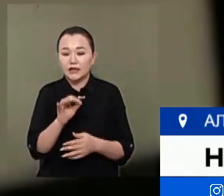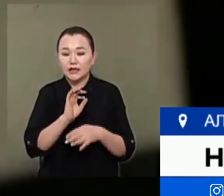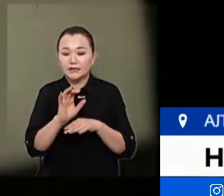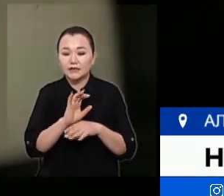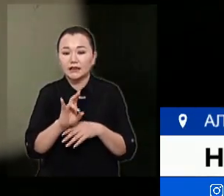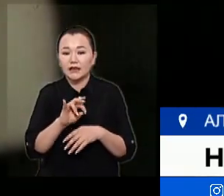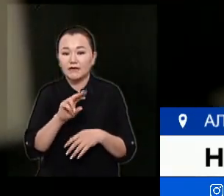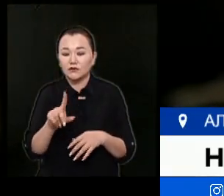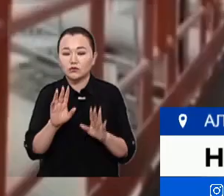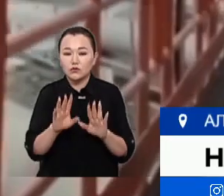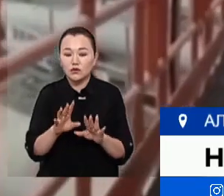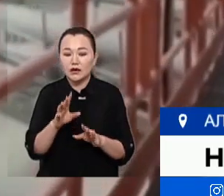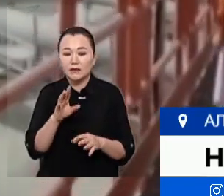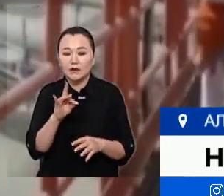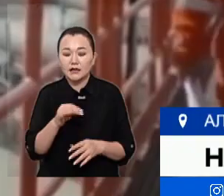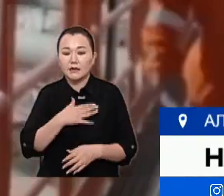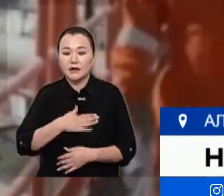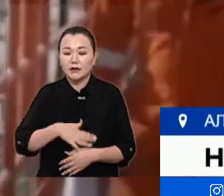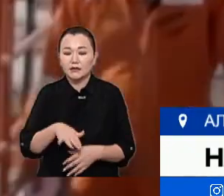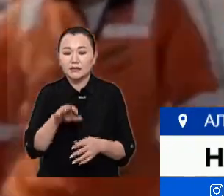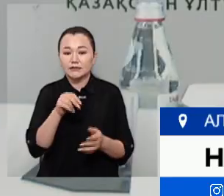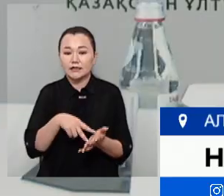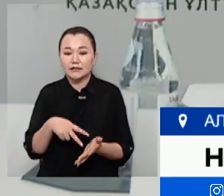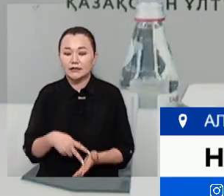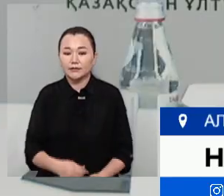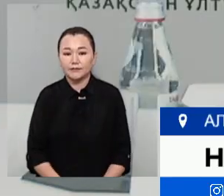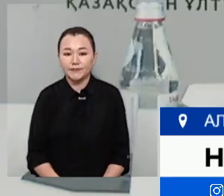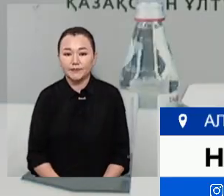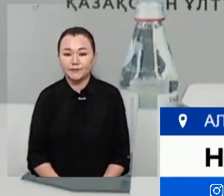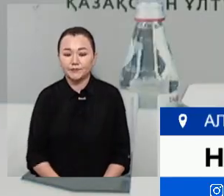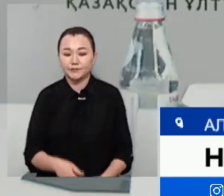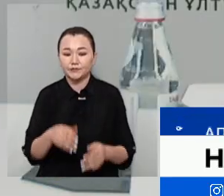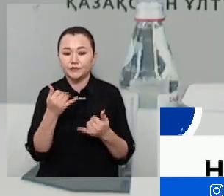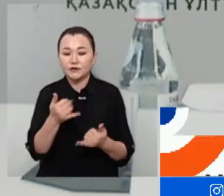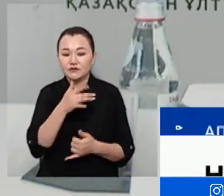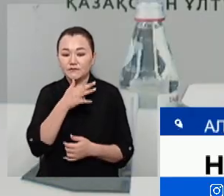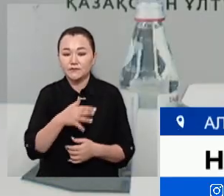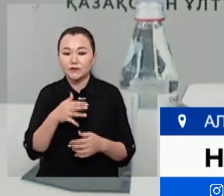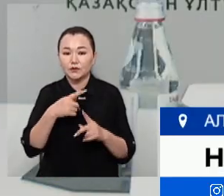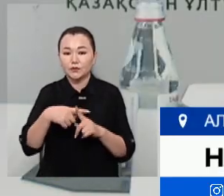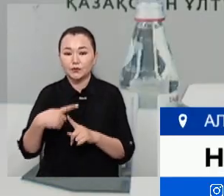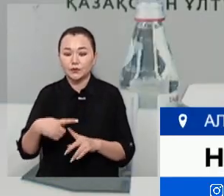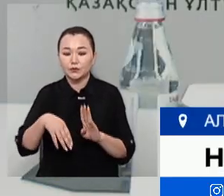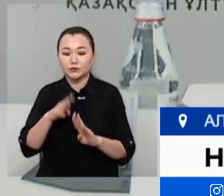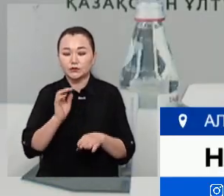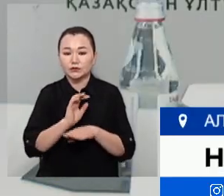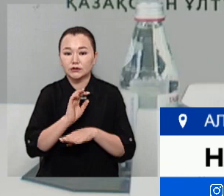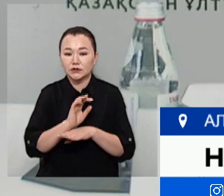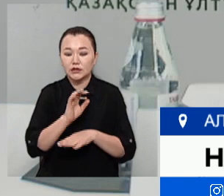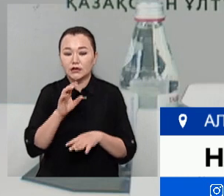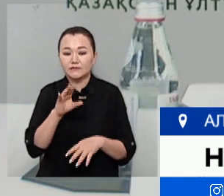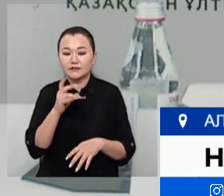экспорта нефти но только при благоприятных ценах тем временем положительная динамика импорта на фоне